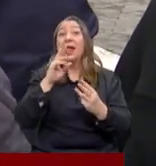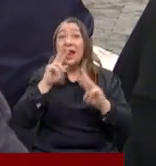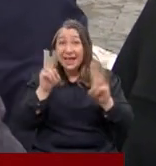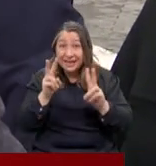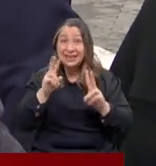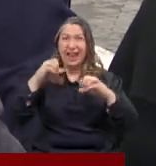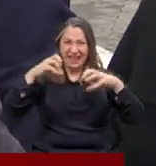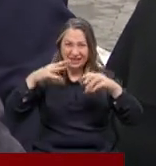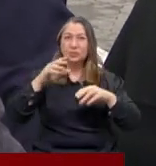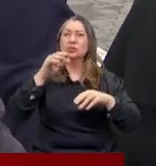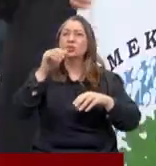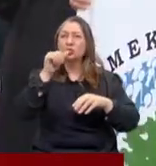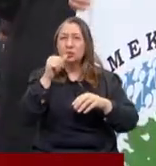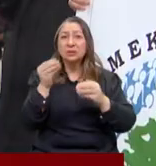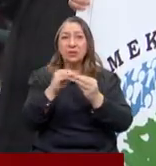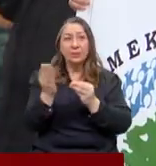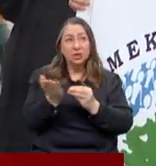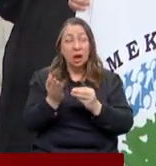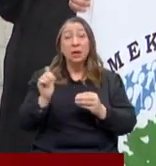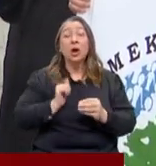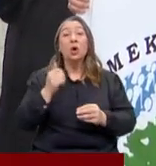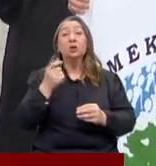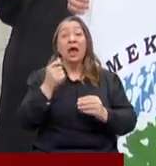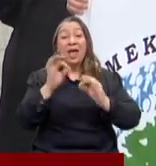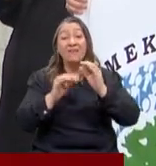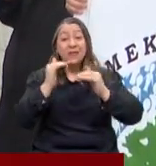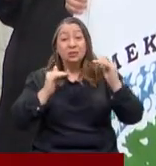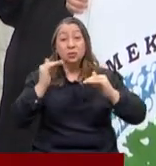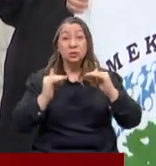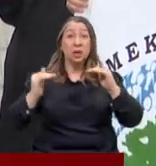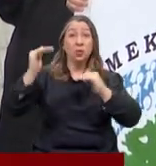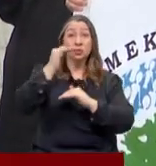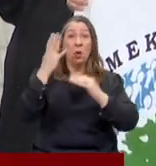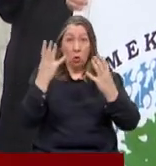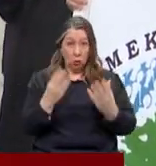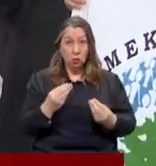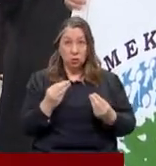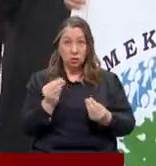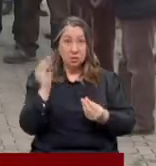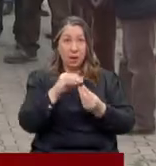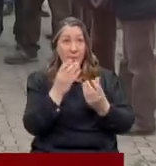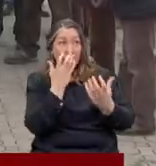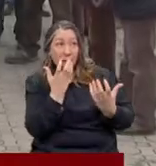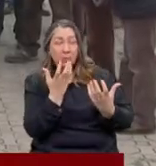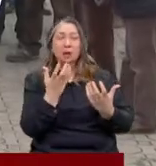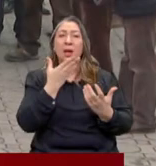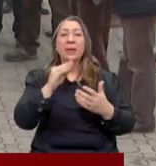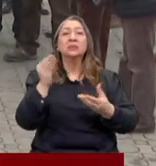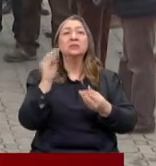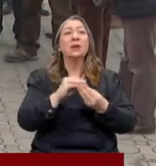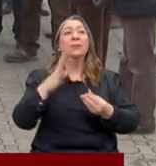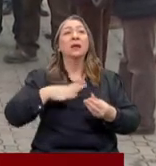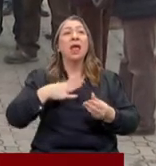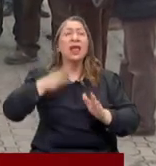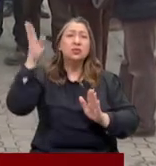da hepsinin zamlarıyla gelecek. Asgari ücretin enflasyonun daha üstünde bir zam bekliyorduk. Emeklinin zam talebi